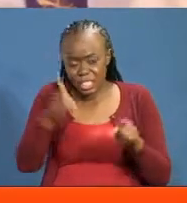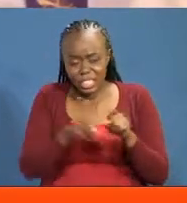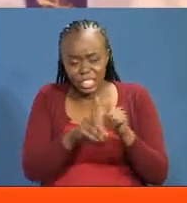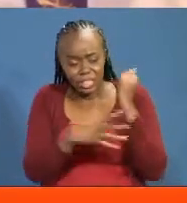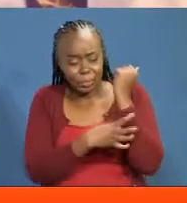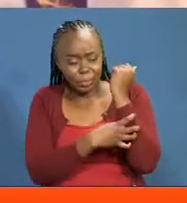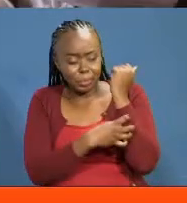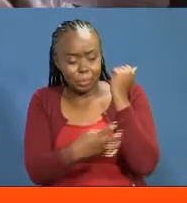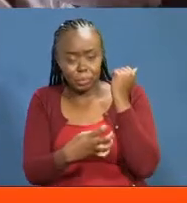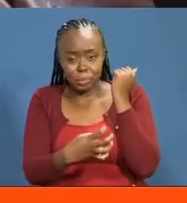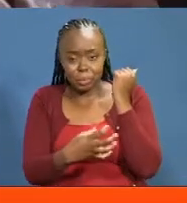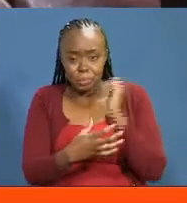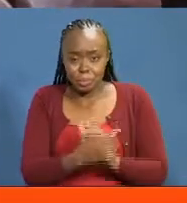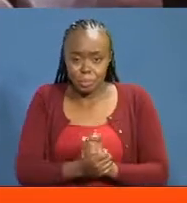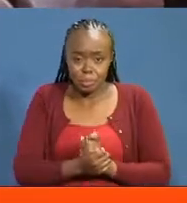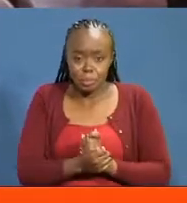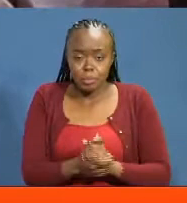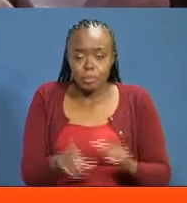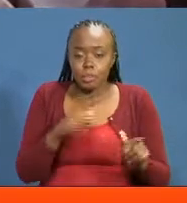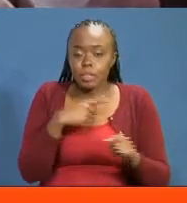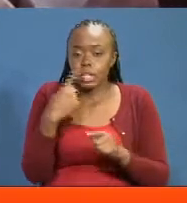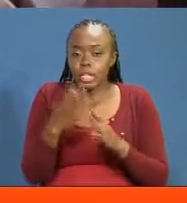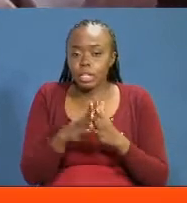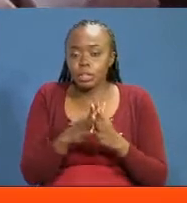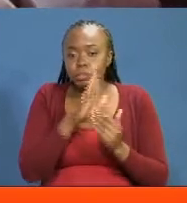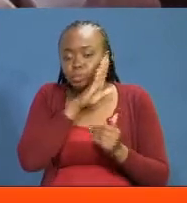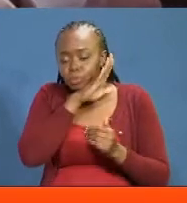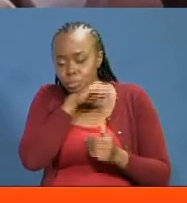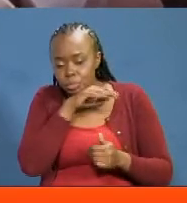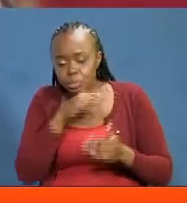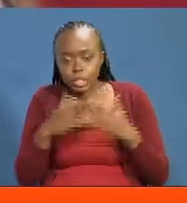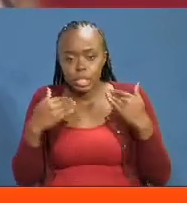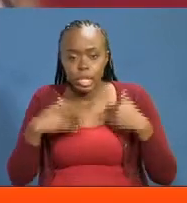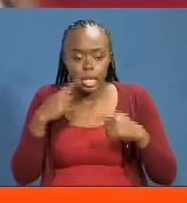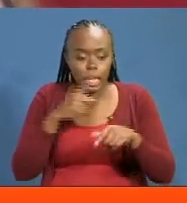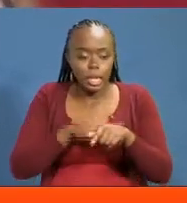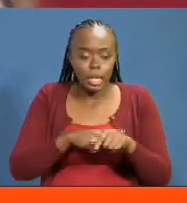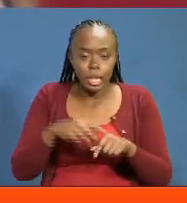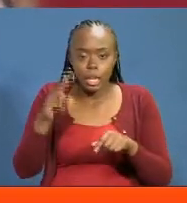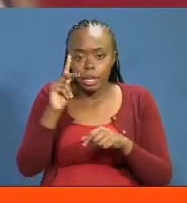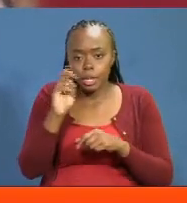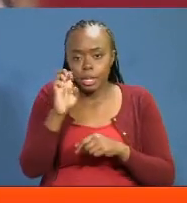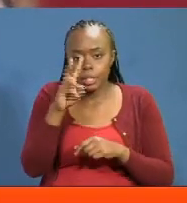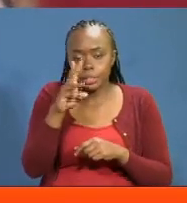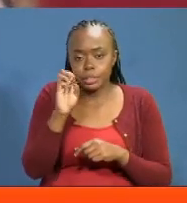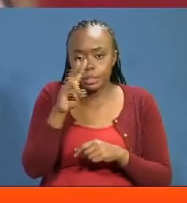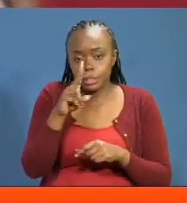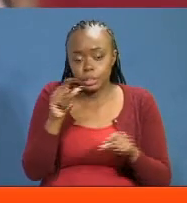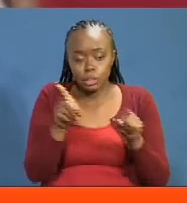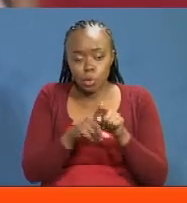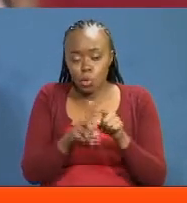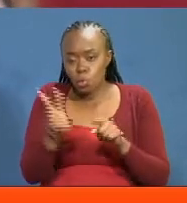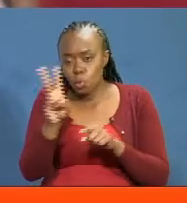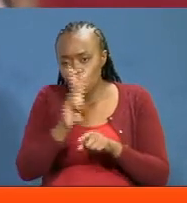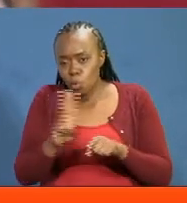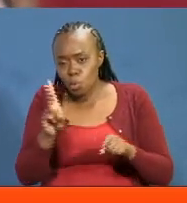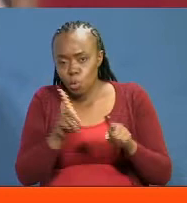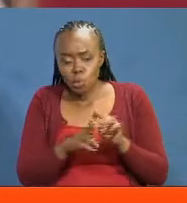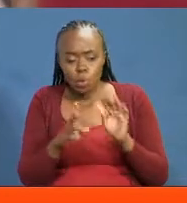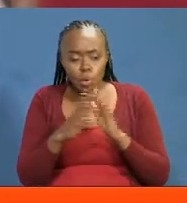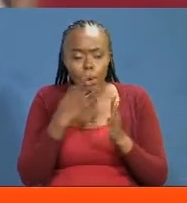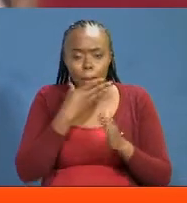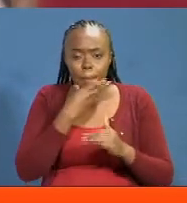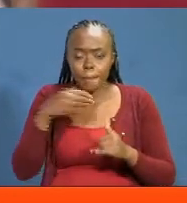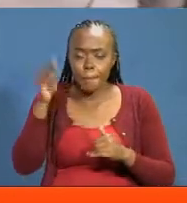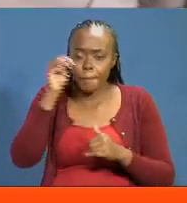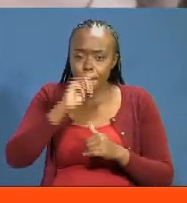umaskini. Only ODM's Raila Odinga, Wiper's Kalonzo Musyoka, Ford Kenya's Moses Wetangula, and Amani's